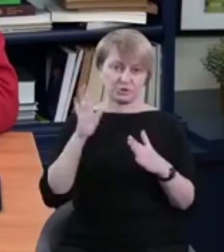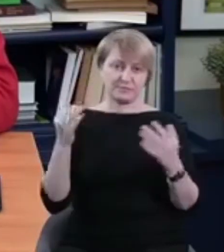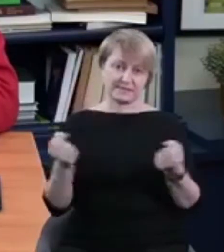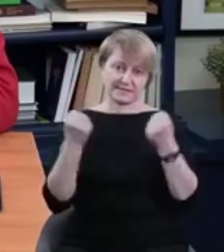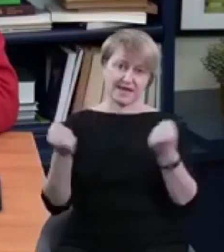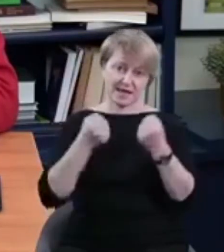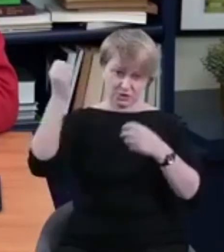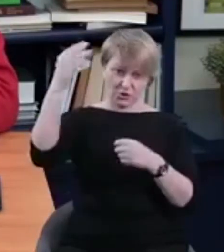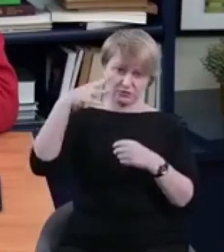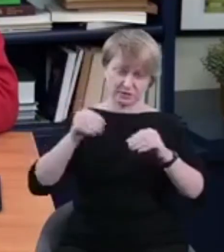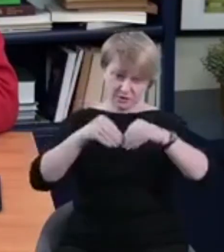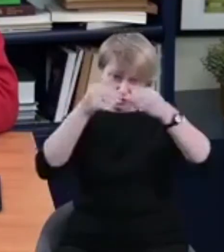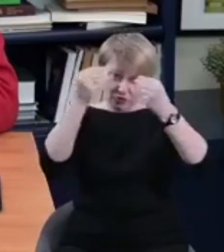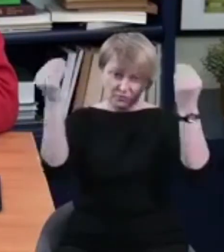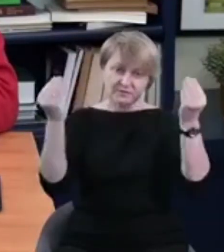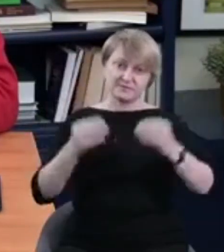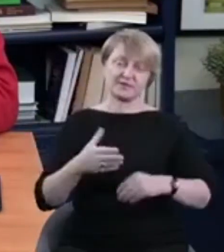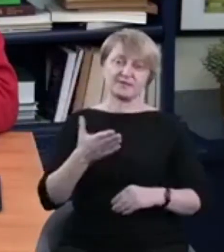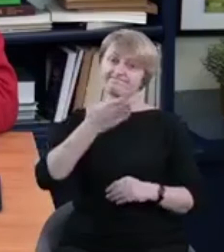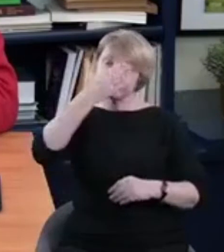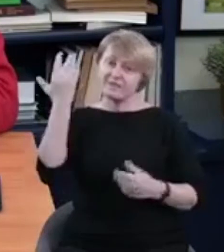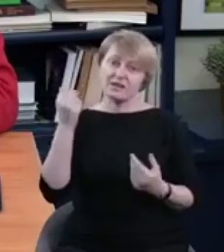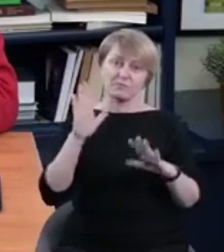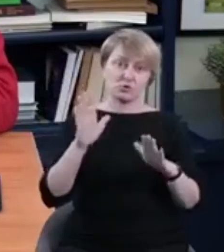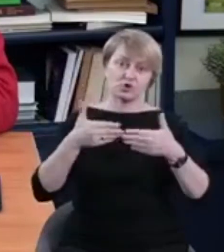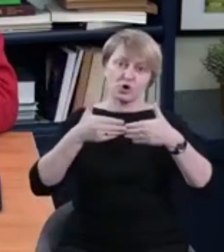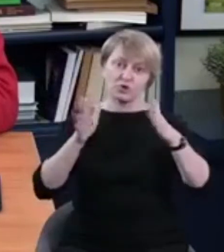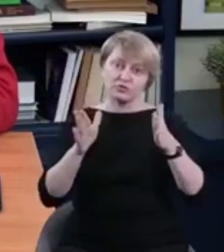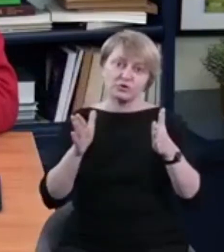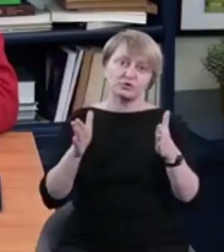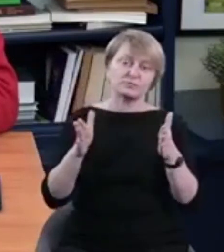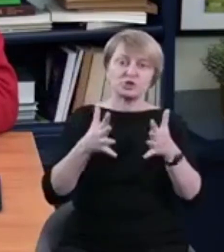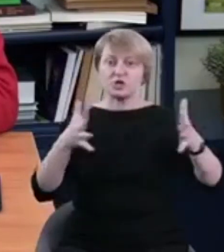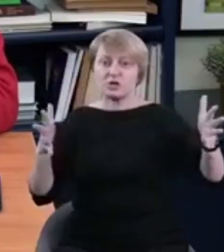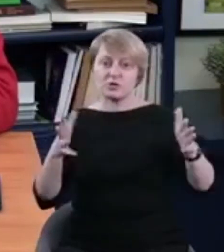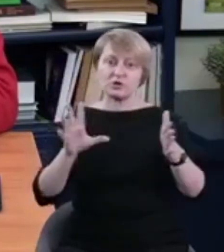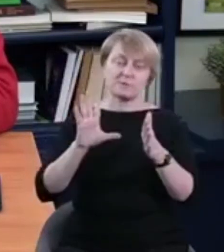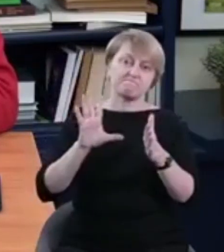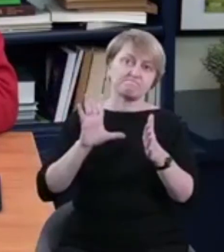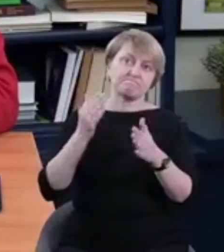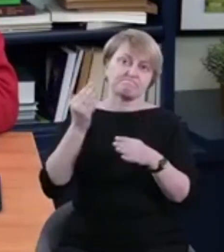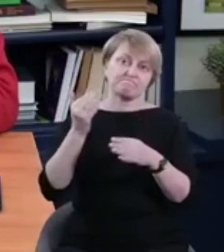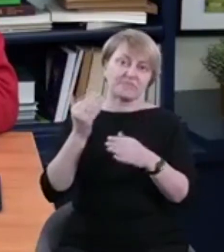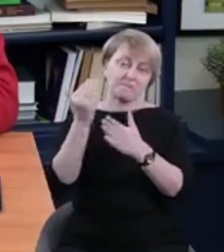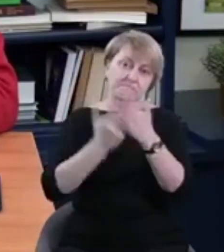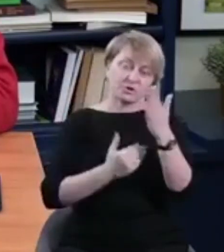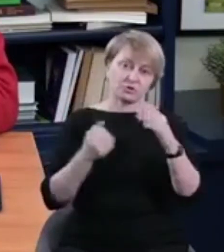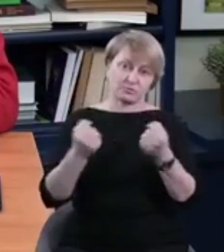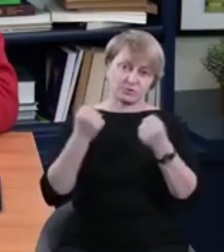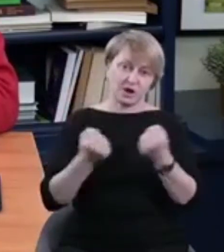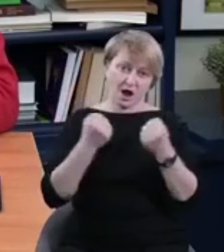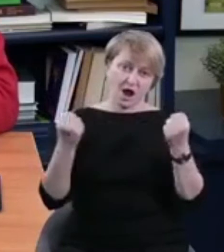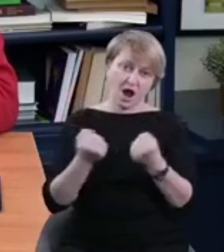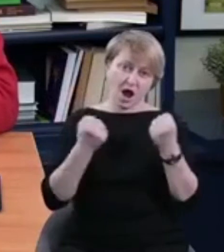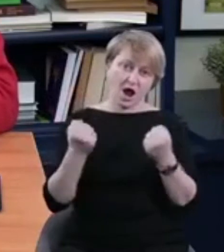oświetlenie oświetlenie rozwijać niewykluczone że tworzymy tworzymy jakiś starszy programista na te działania bo w ostatnich latach widzieliśmy ponad